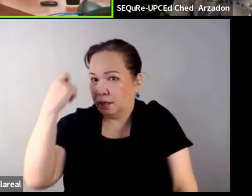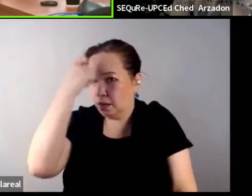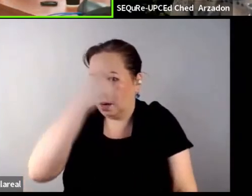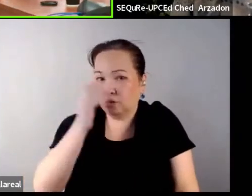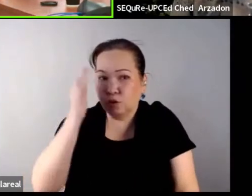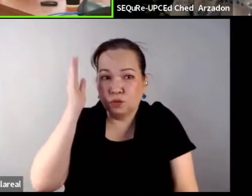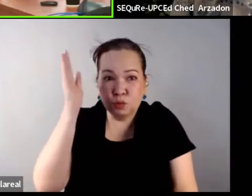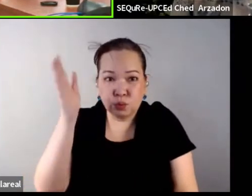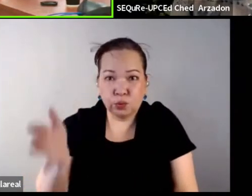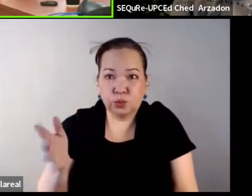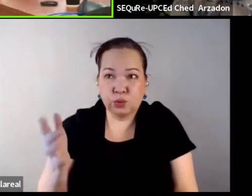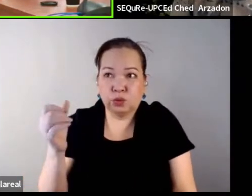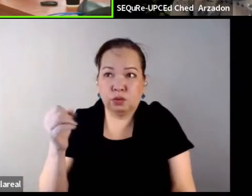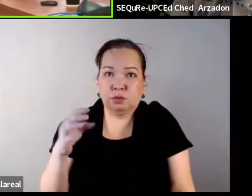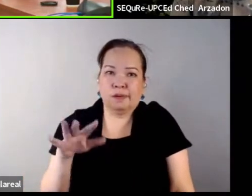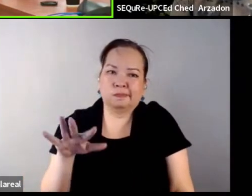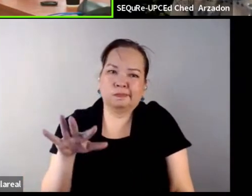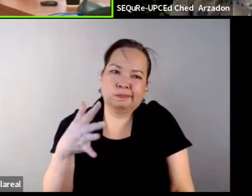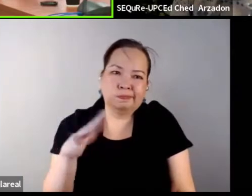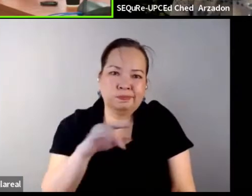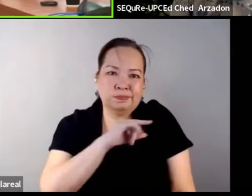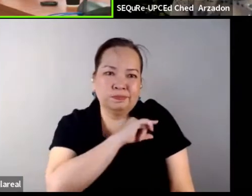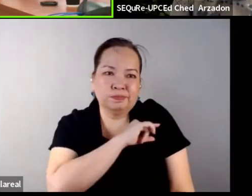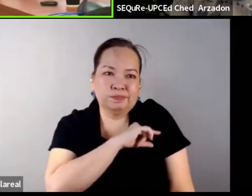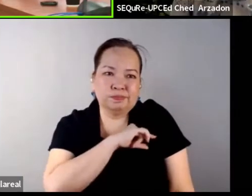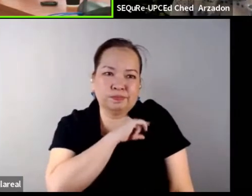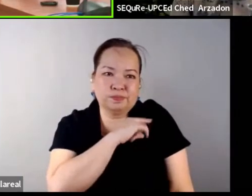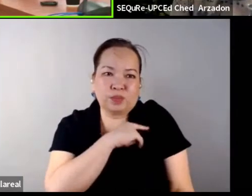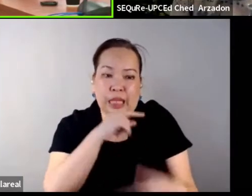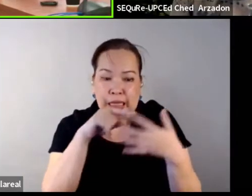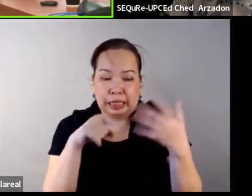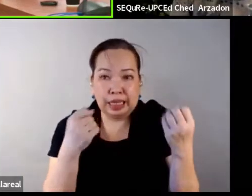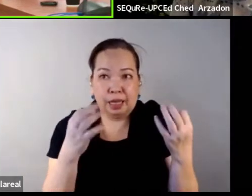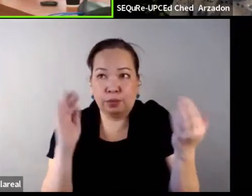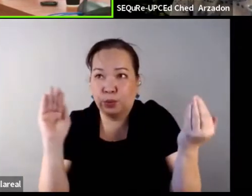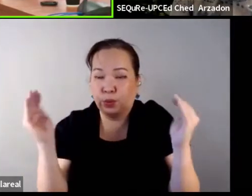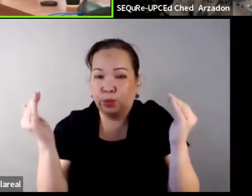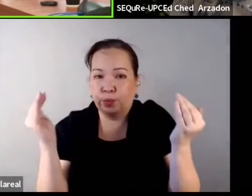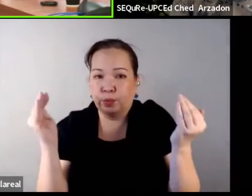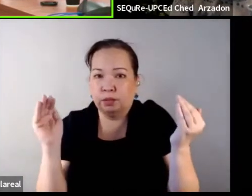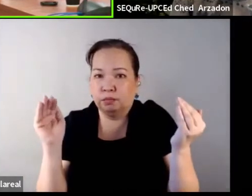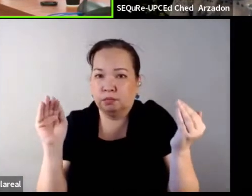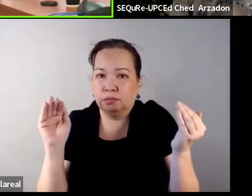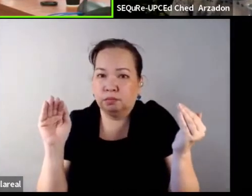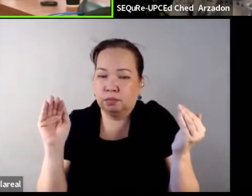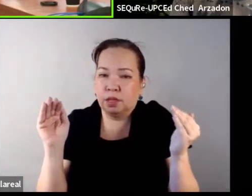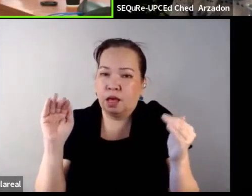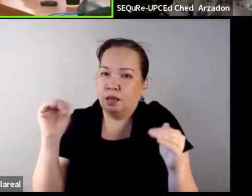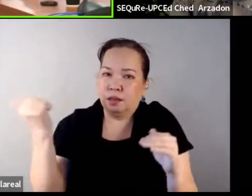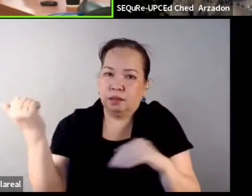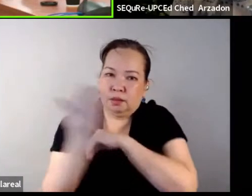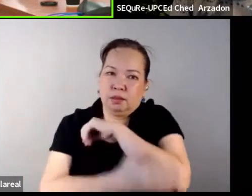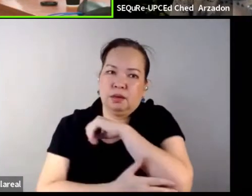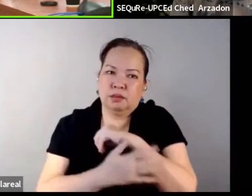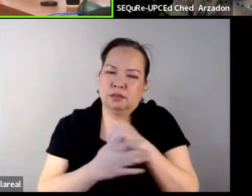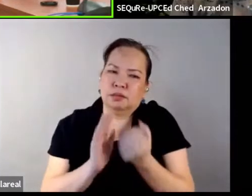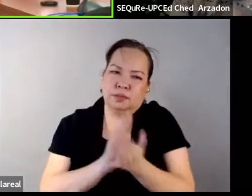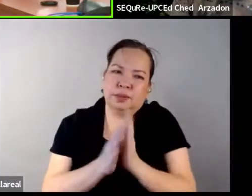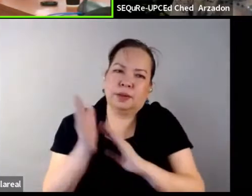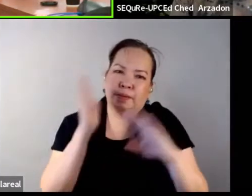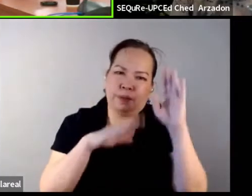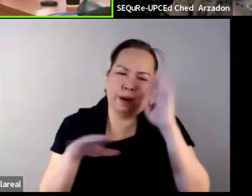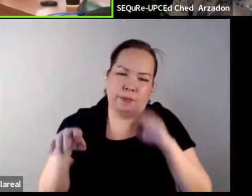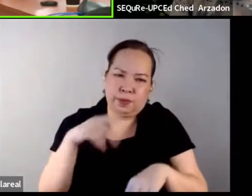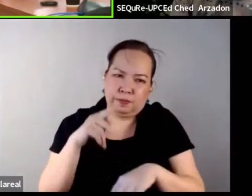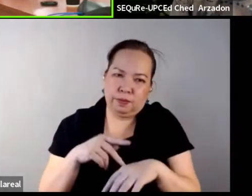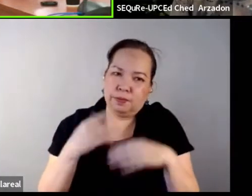the quality is not as at par with other countries, eh, mukhang problema yun sa ating bansa. Thank